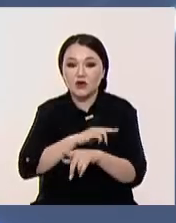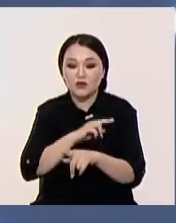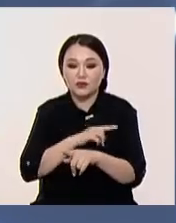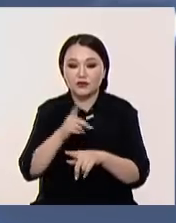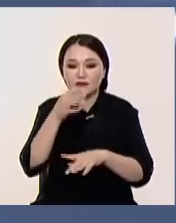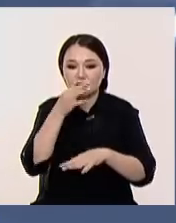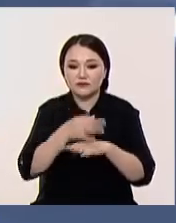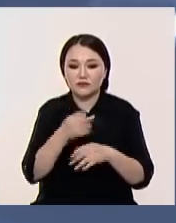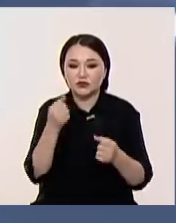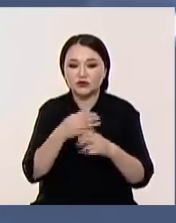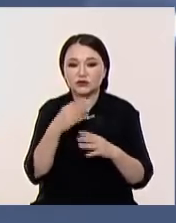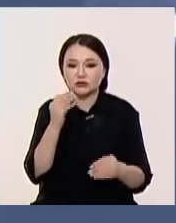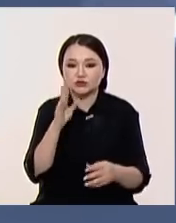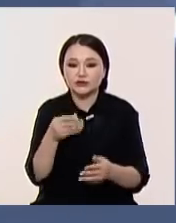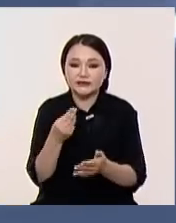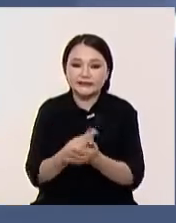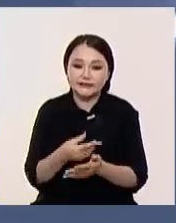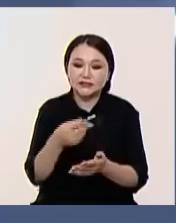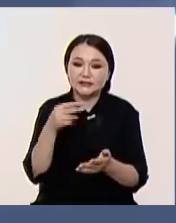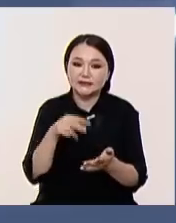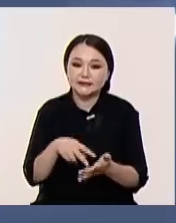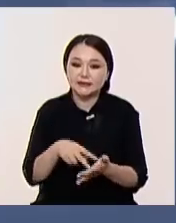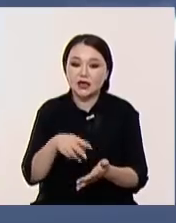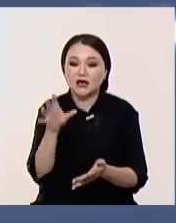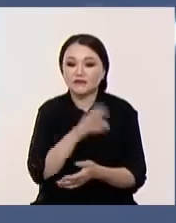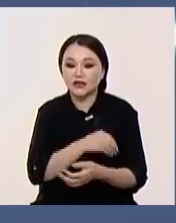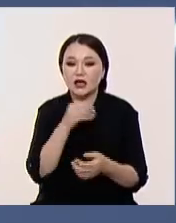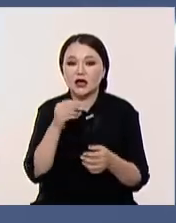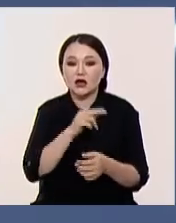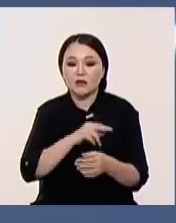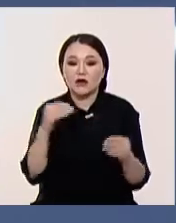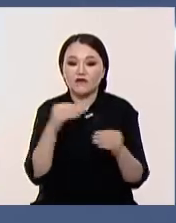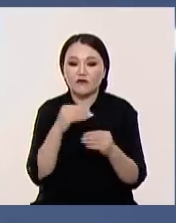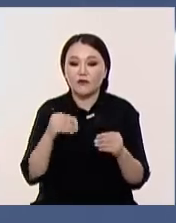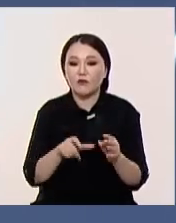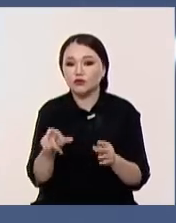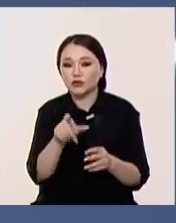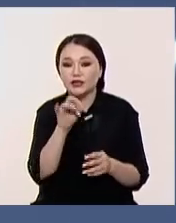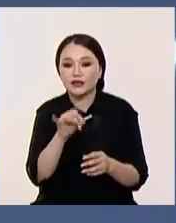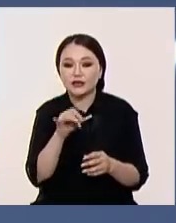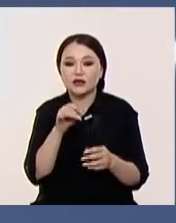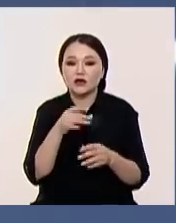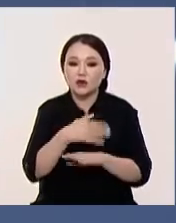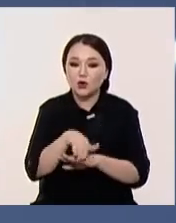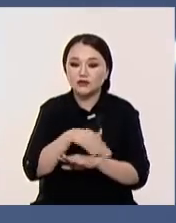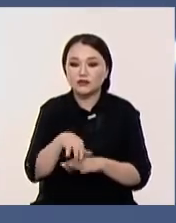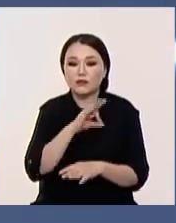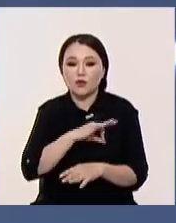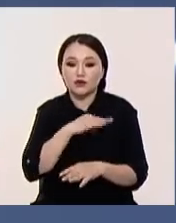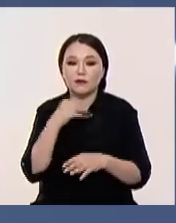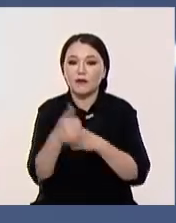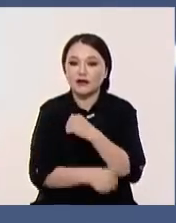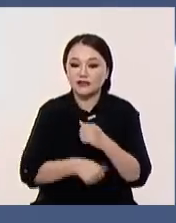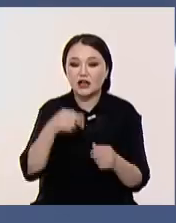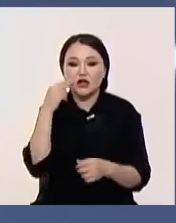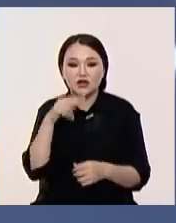автожол пайдаланушылар баға береді. Сөйтіп ел басқарып отырған азаматтардың жұмысы автомобиль жолдары мен елді мекен көшелері мен пайдаланған